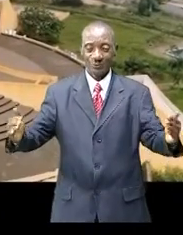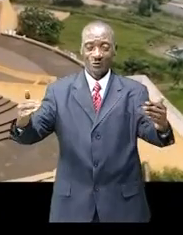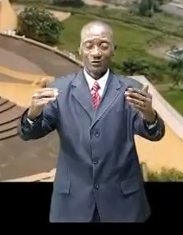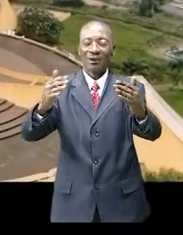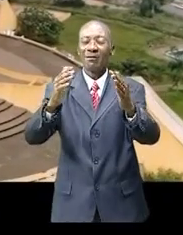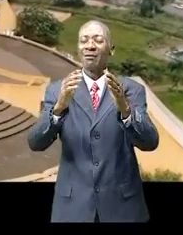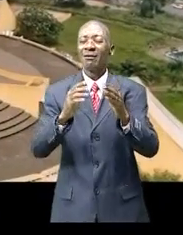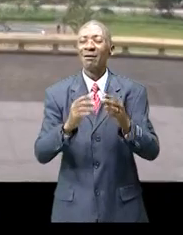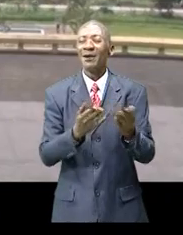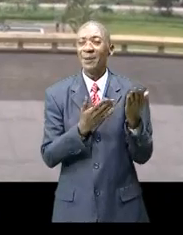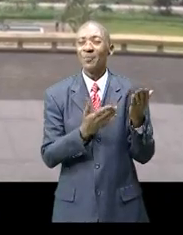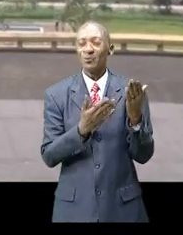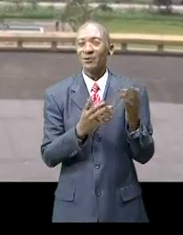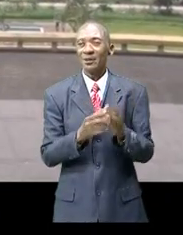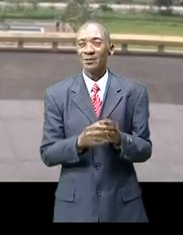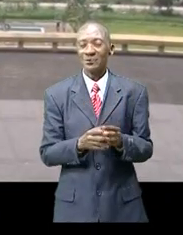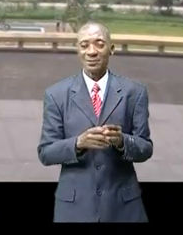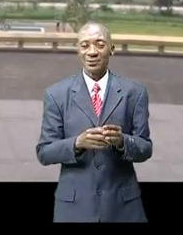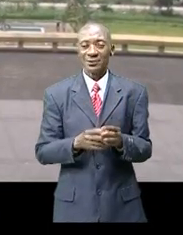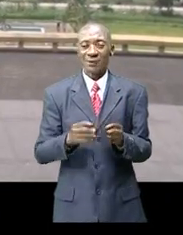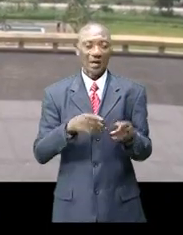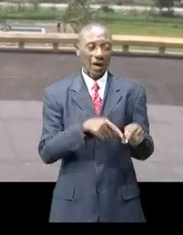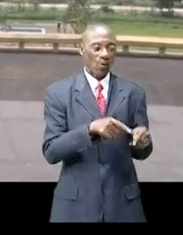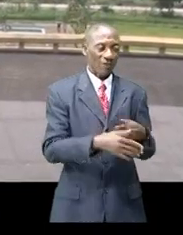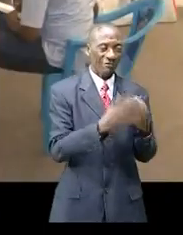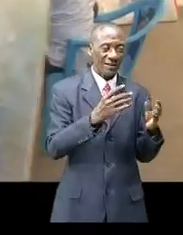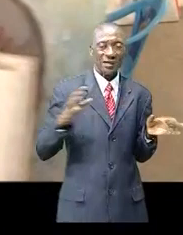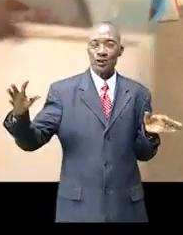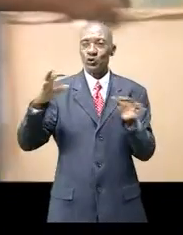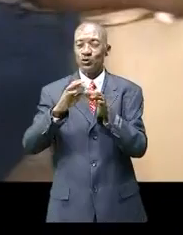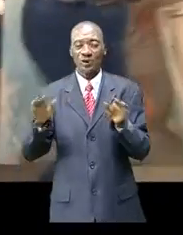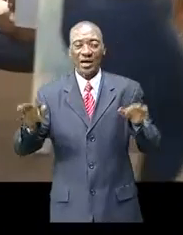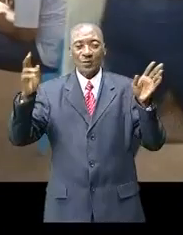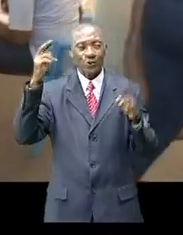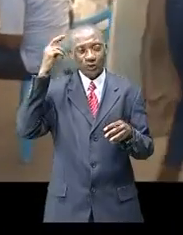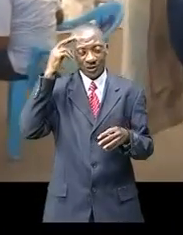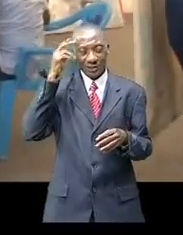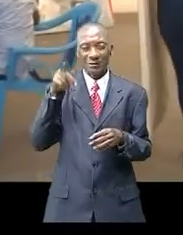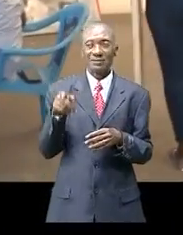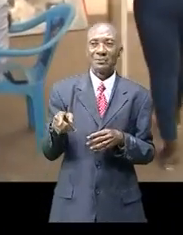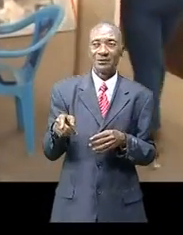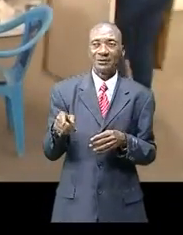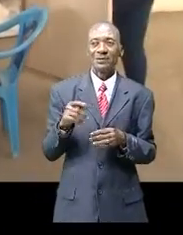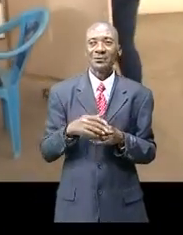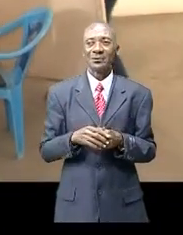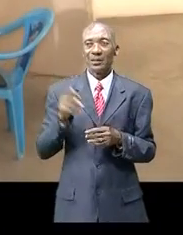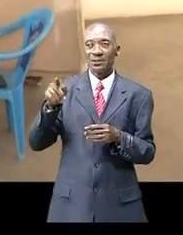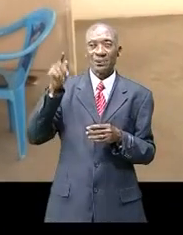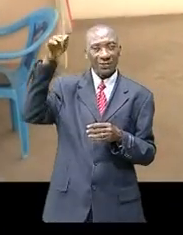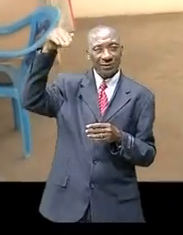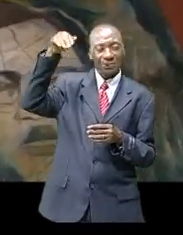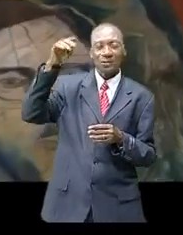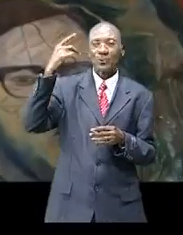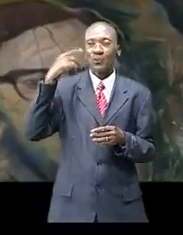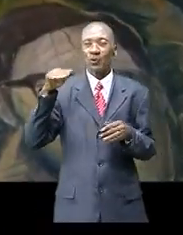monument qui relie les centres à l'aéroport de Ndjili a été construit pour héberger à sa base un musée de